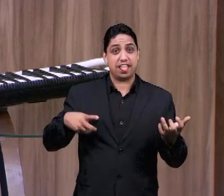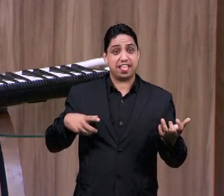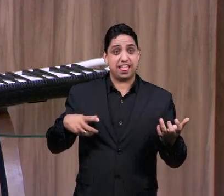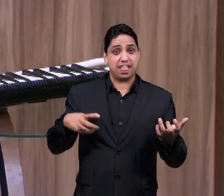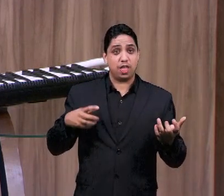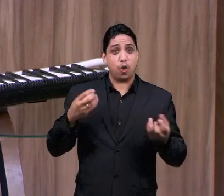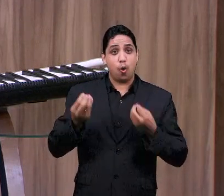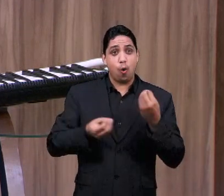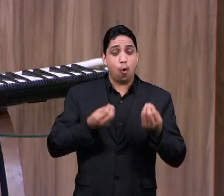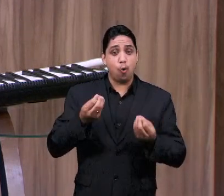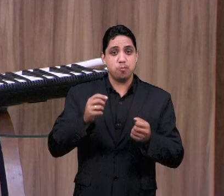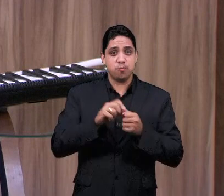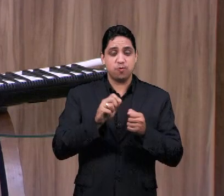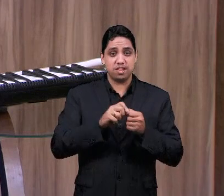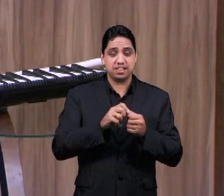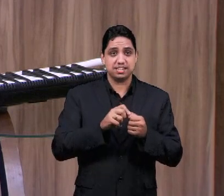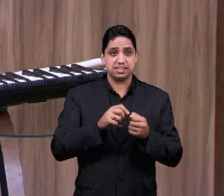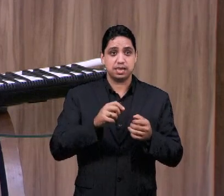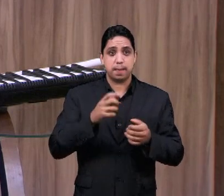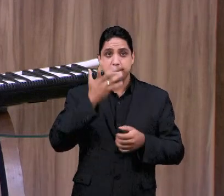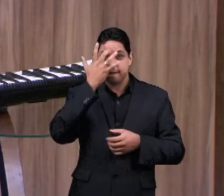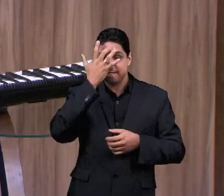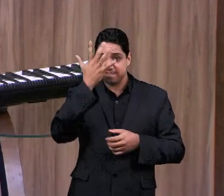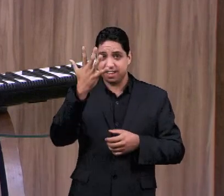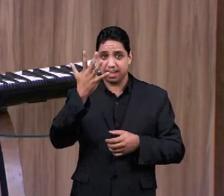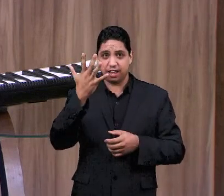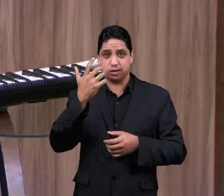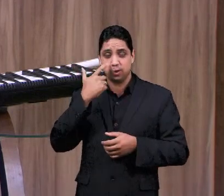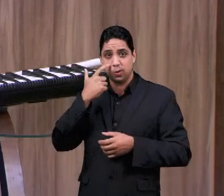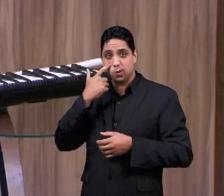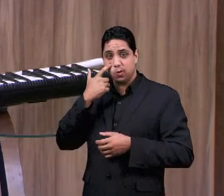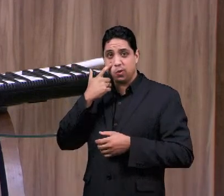doigtés qui sont pour nous simplifier